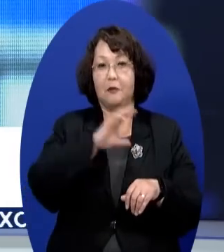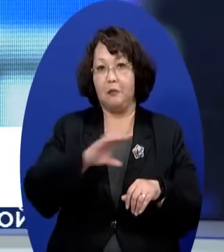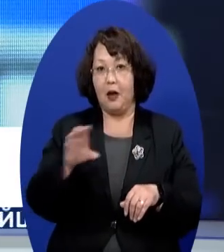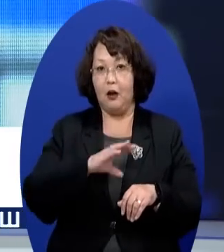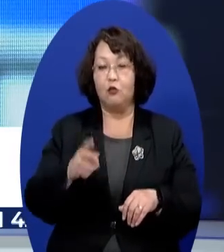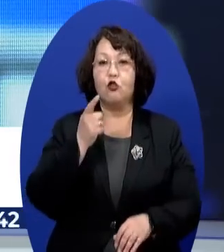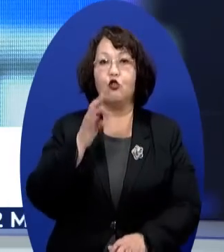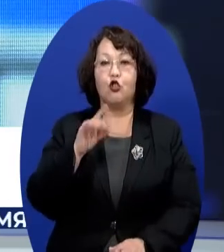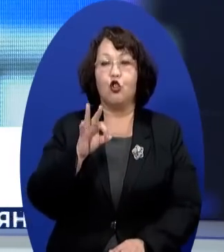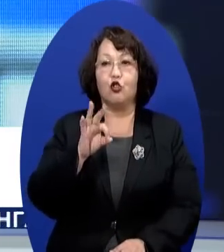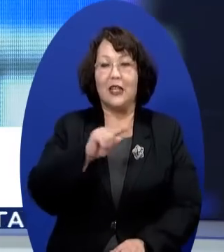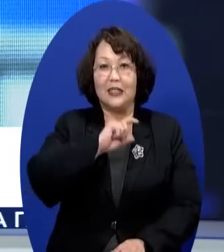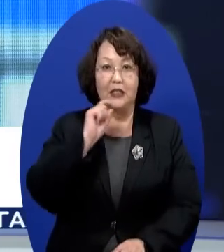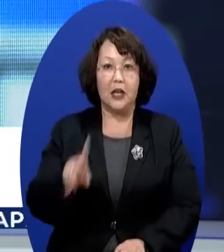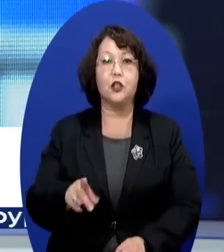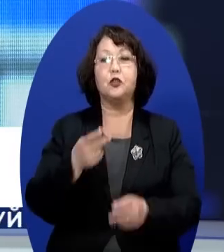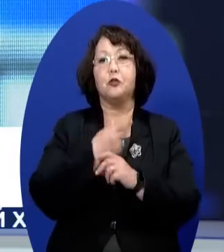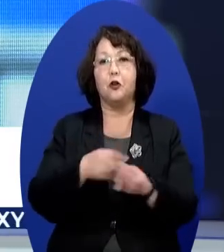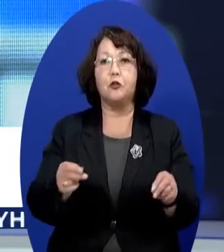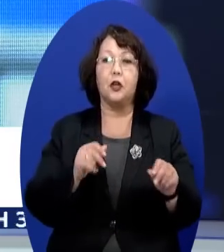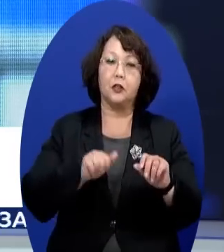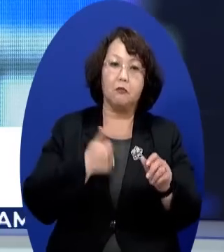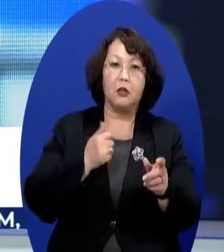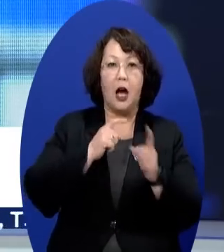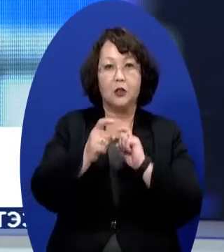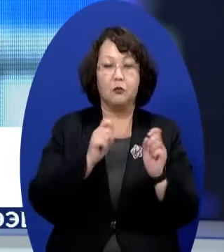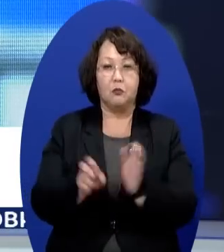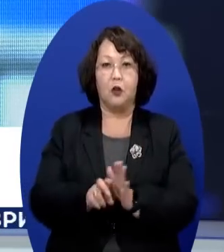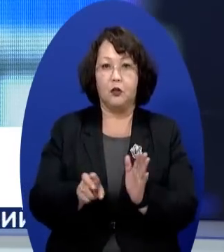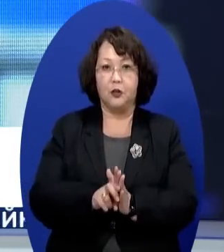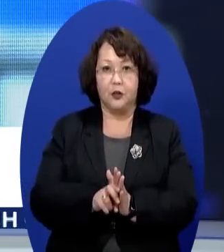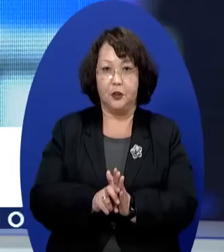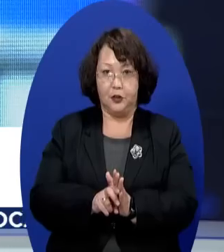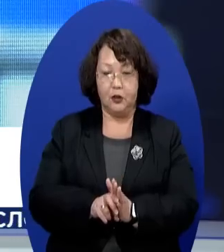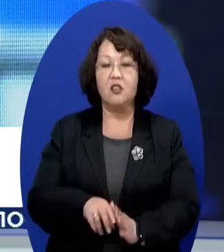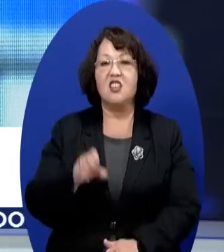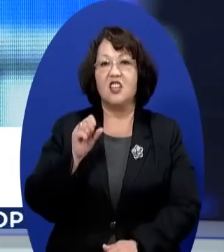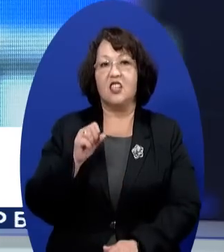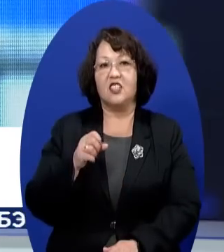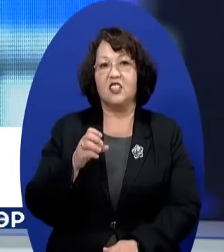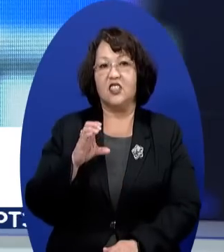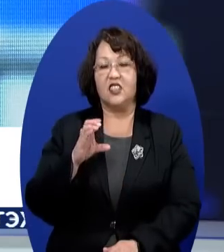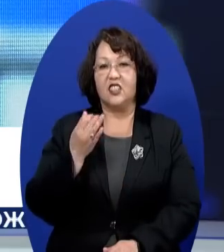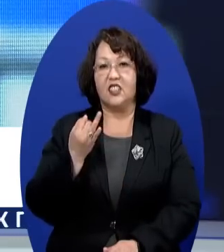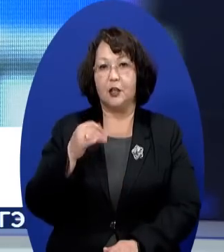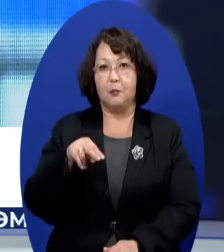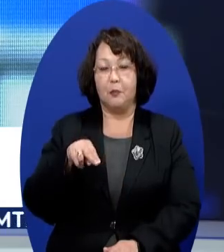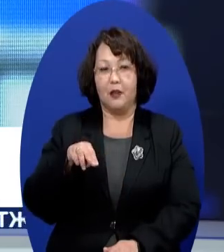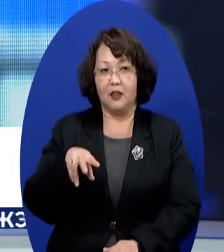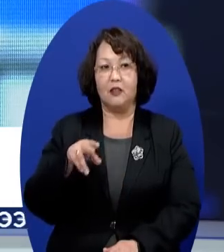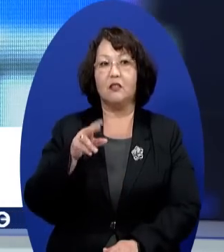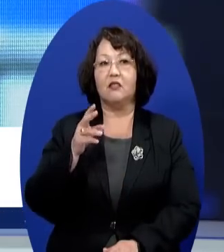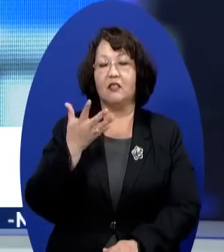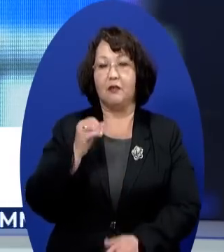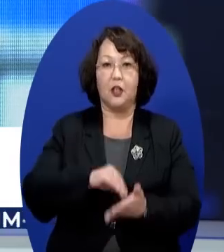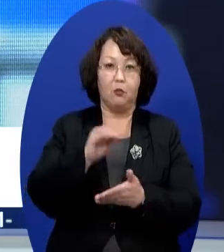байгууллага хөрөнгийн зах зээлд нээлттэйгээр оролцох бүрэн боломж бүрдсэн байгаа. Тиймээс Simple Digital зээлийн application 50 тэрбум төгрөгийн хөрөнгөөр